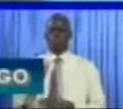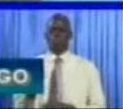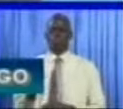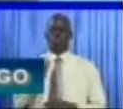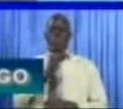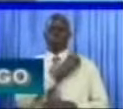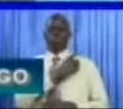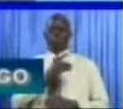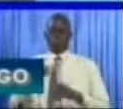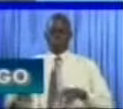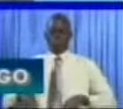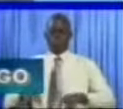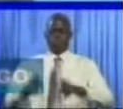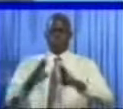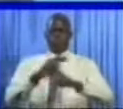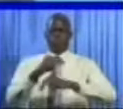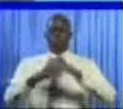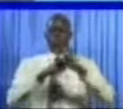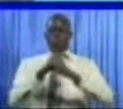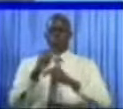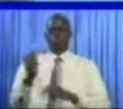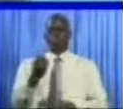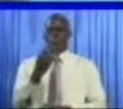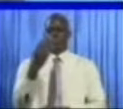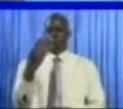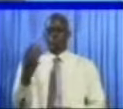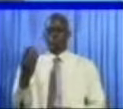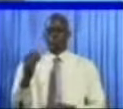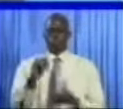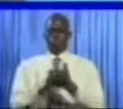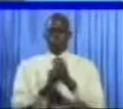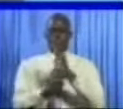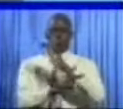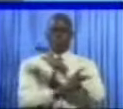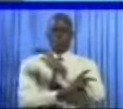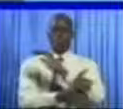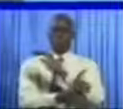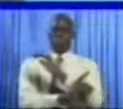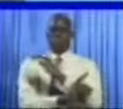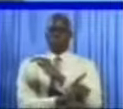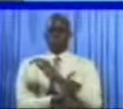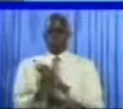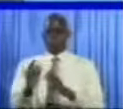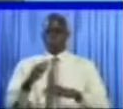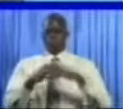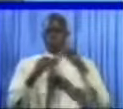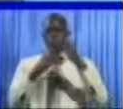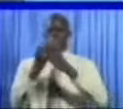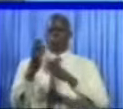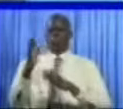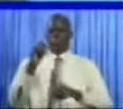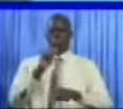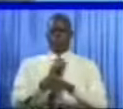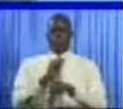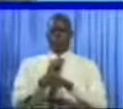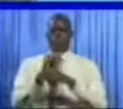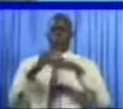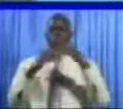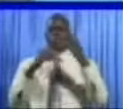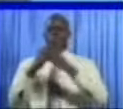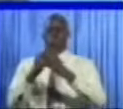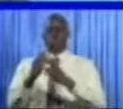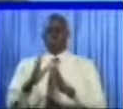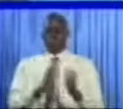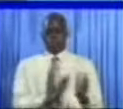Les députés sur la route nationale 14, c'est la route Koudougou-Dédougou en chantier. En principe, les travaux de construction et de